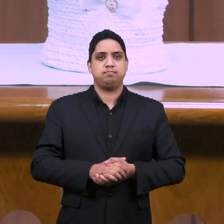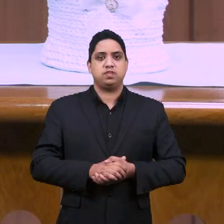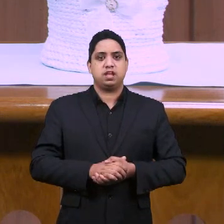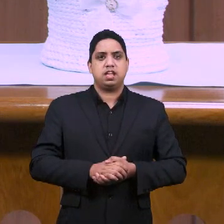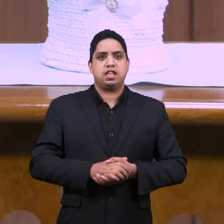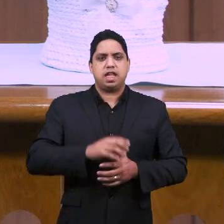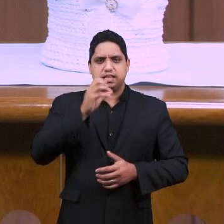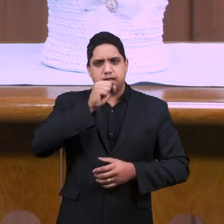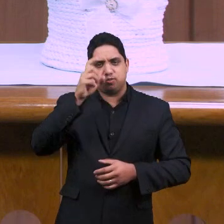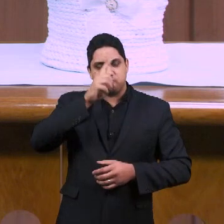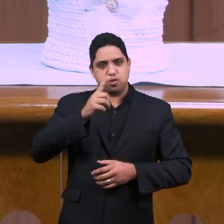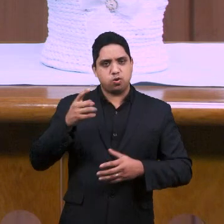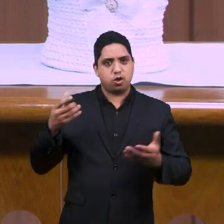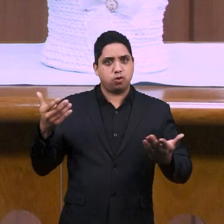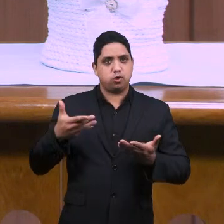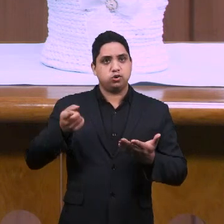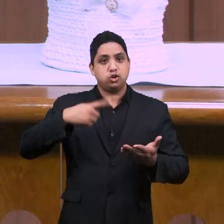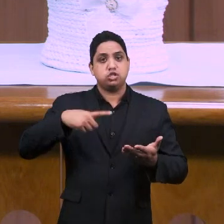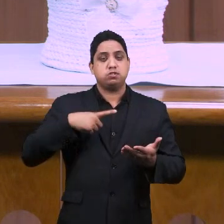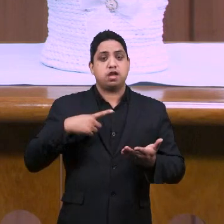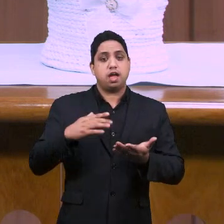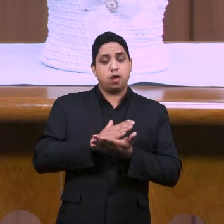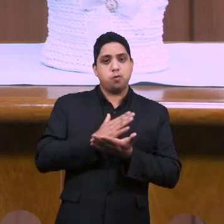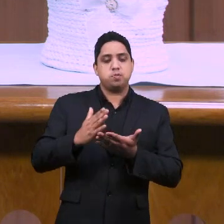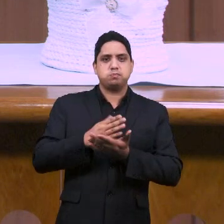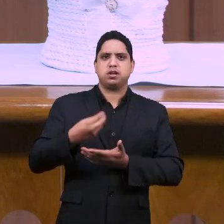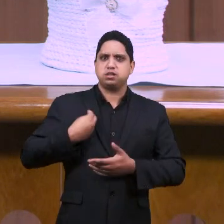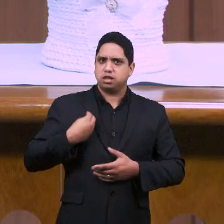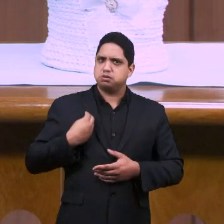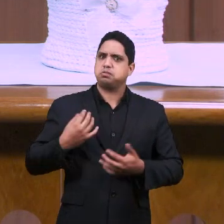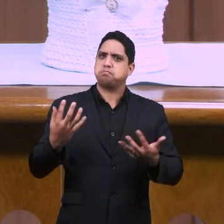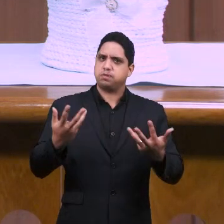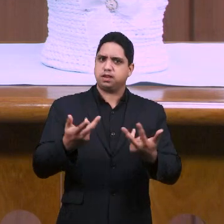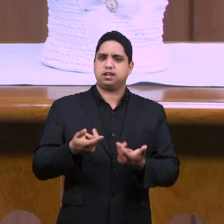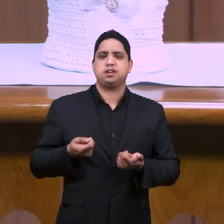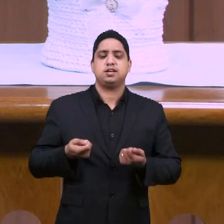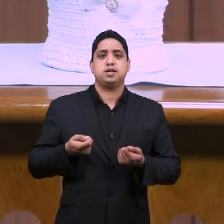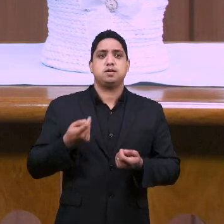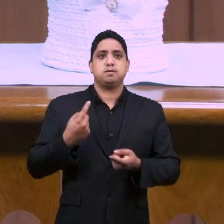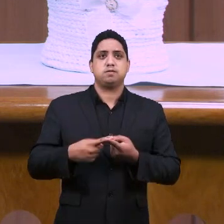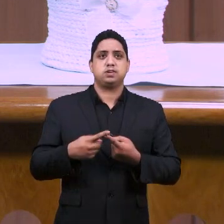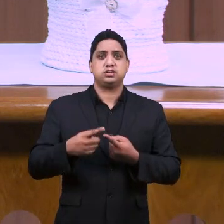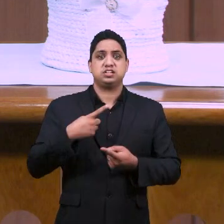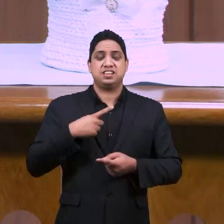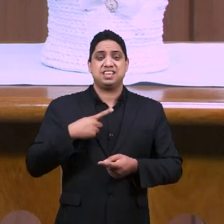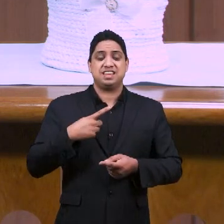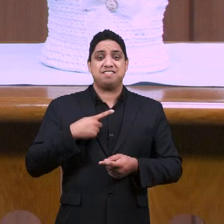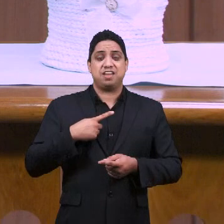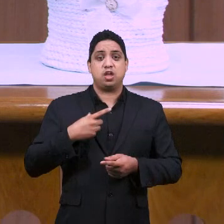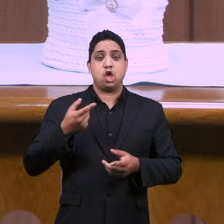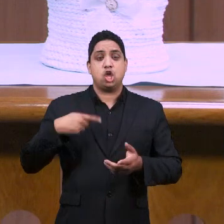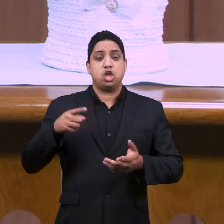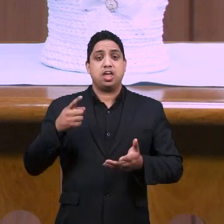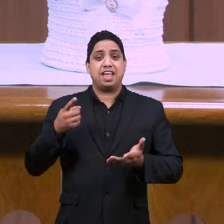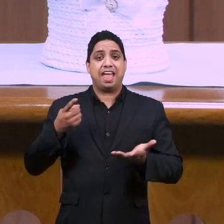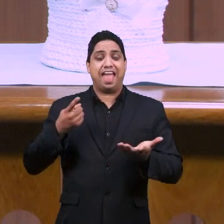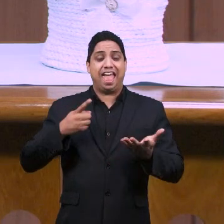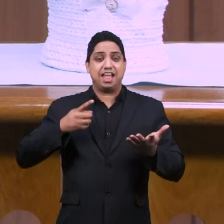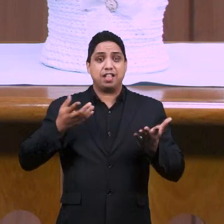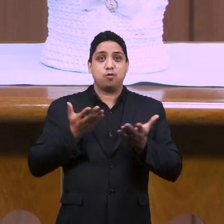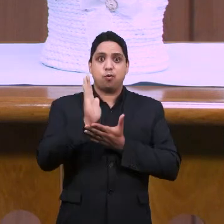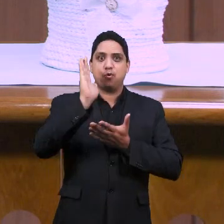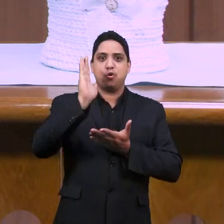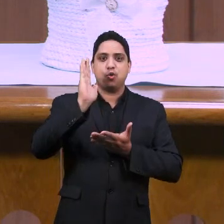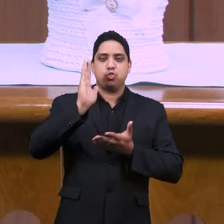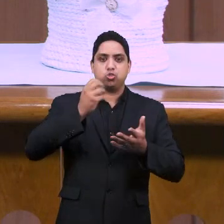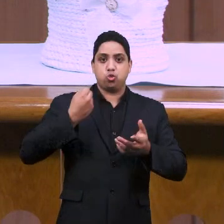nous avons eu pendant ce week-end quelques participations notables parce que nous avons eu cette fois-ci un record